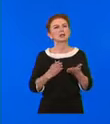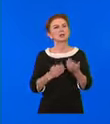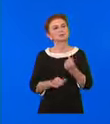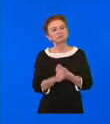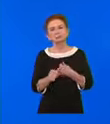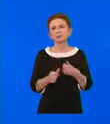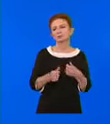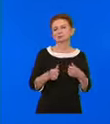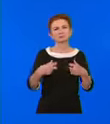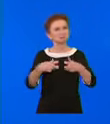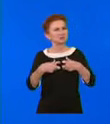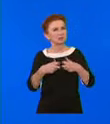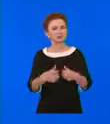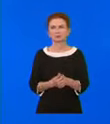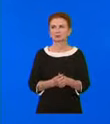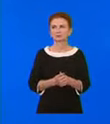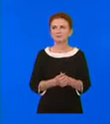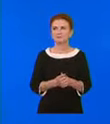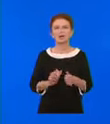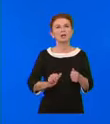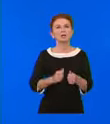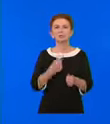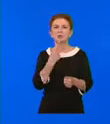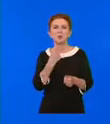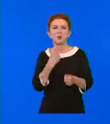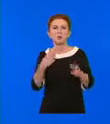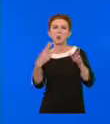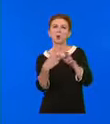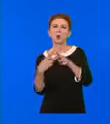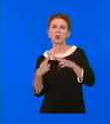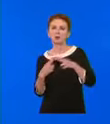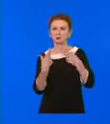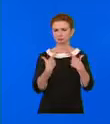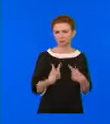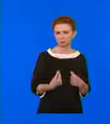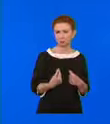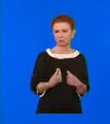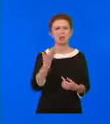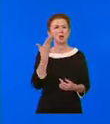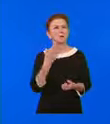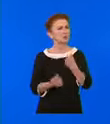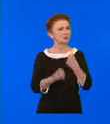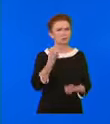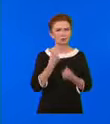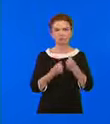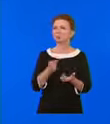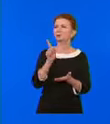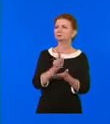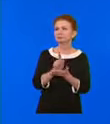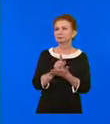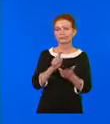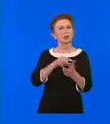kontakt pomiędzy poszczególnymi osobami. Bardzo ciężko byłoby osiągnąć jednocześnie te trzy cele,